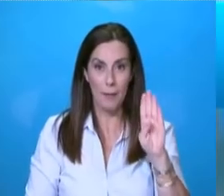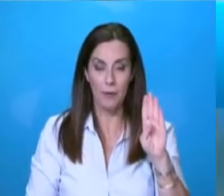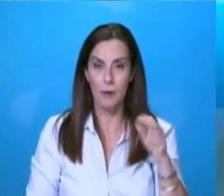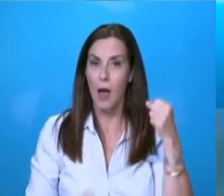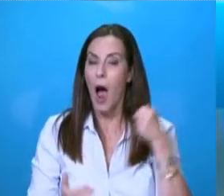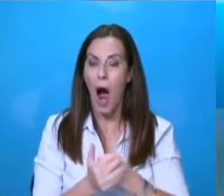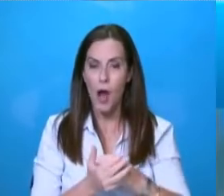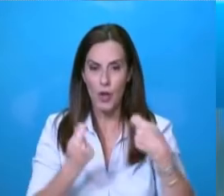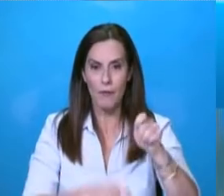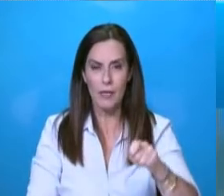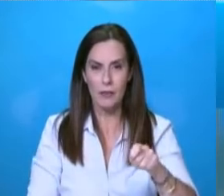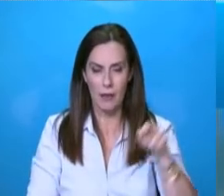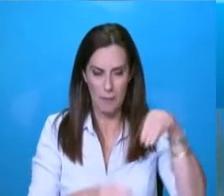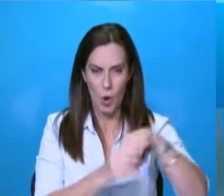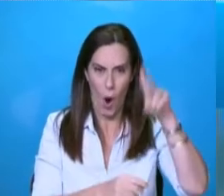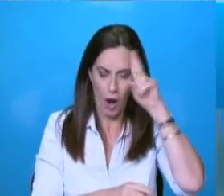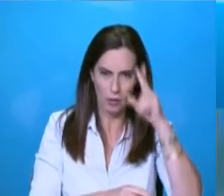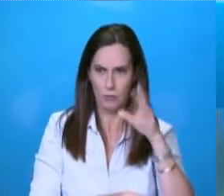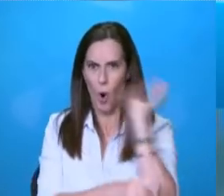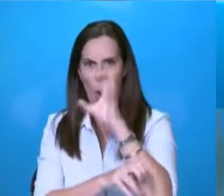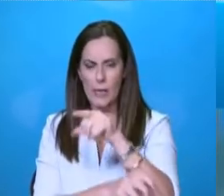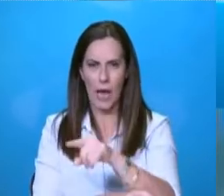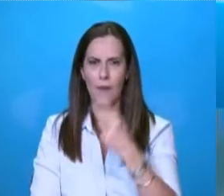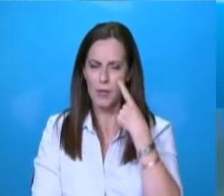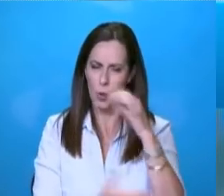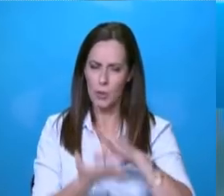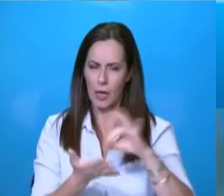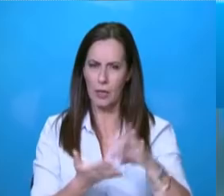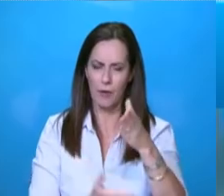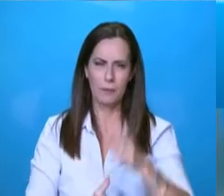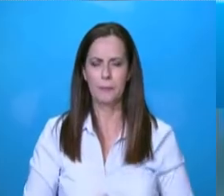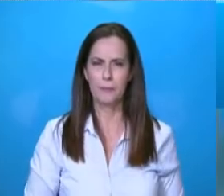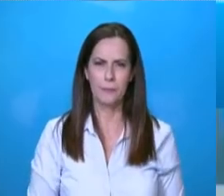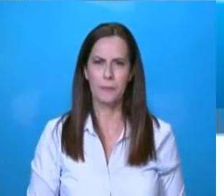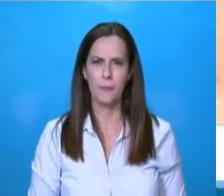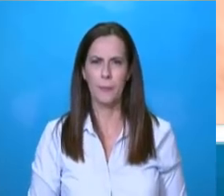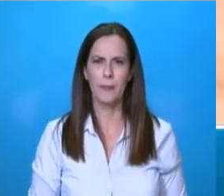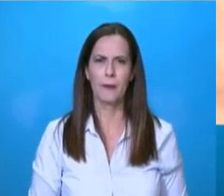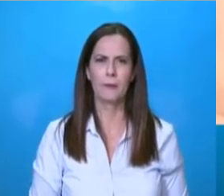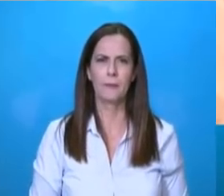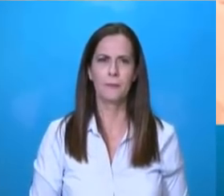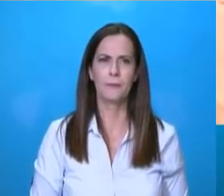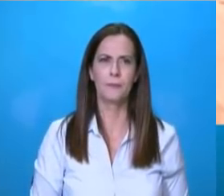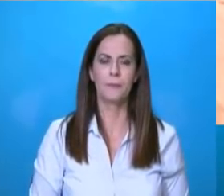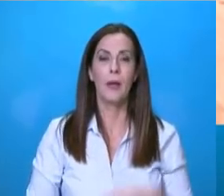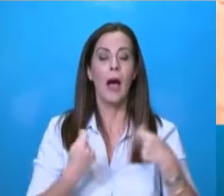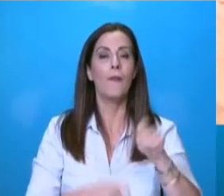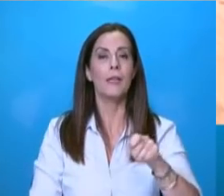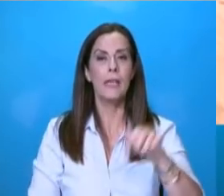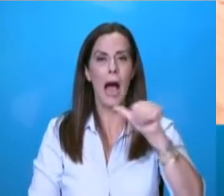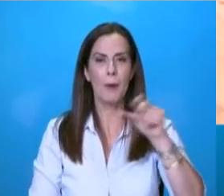שמיקי זוהר מגיע להפריד ולנזוף. אוריאל קיים עם התמונות והתגובות. חבר הכנסת איימן